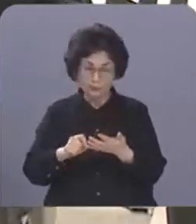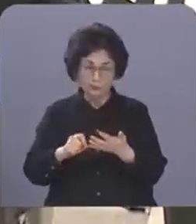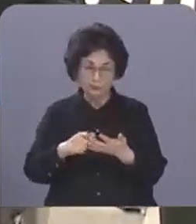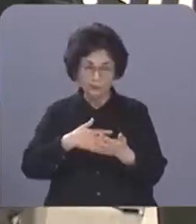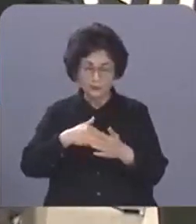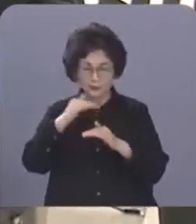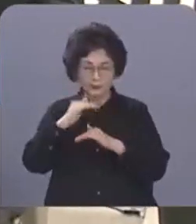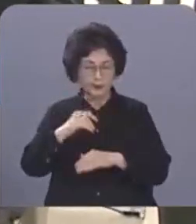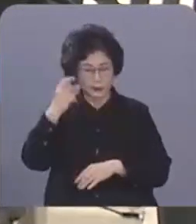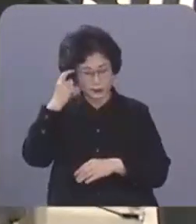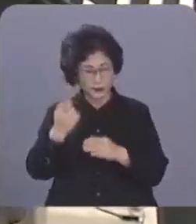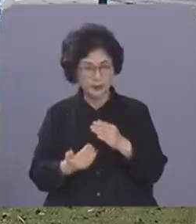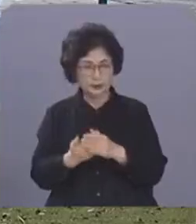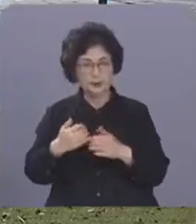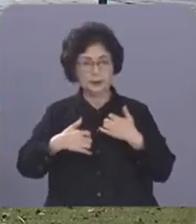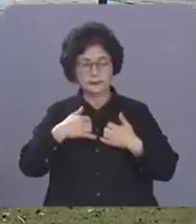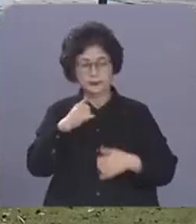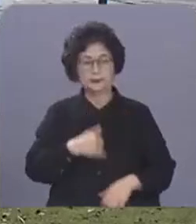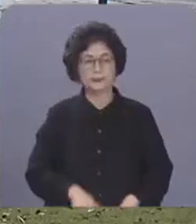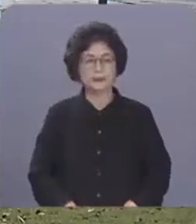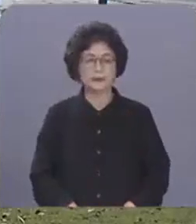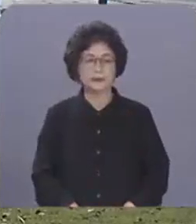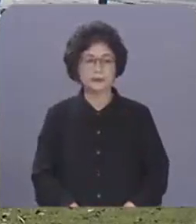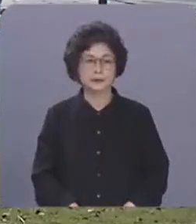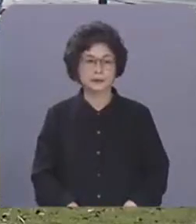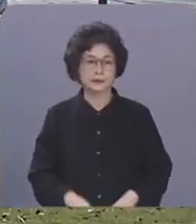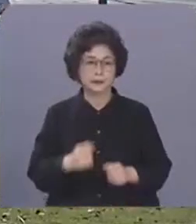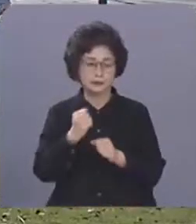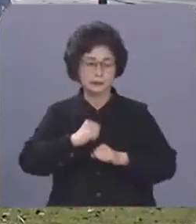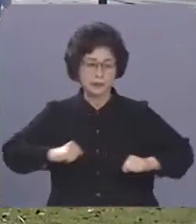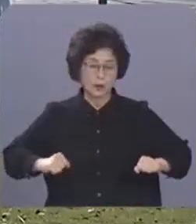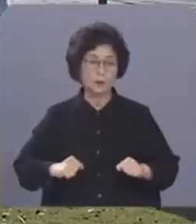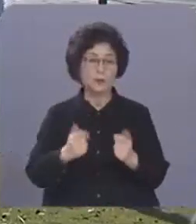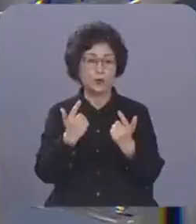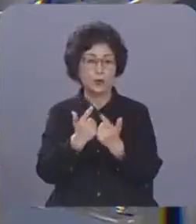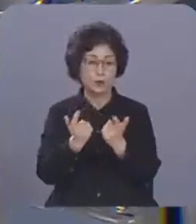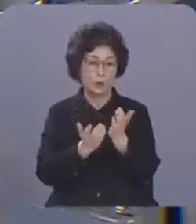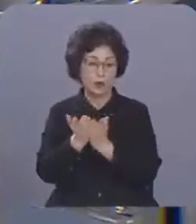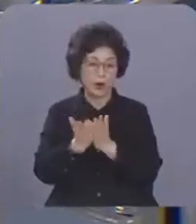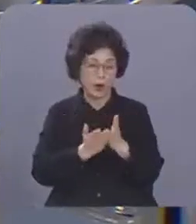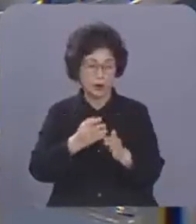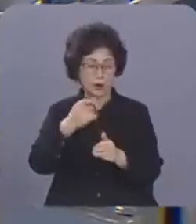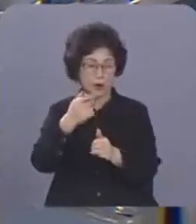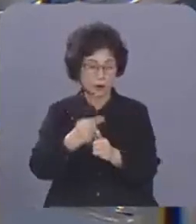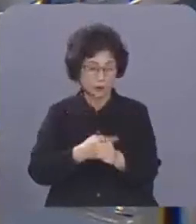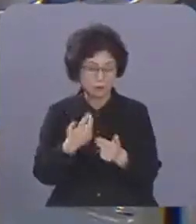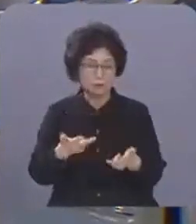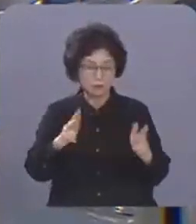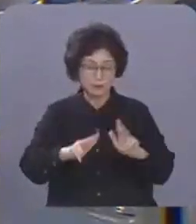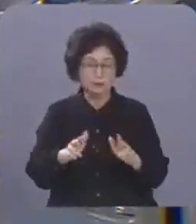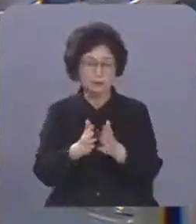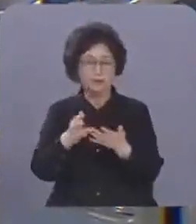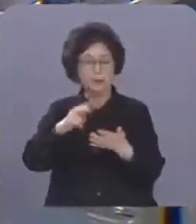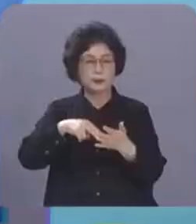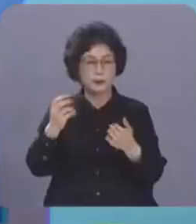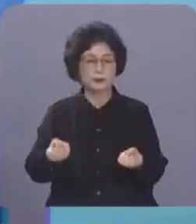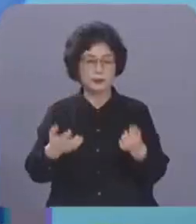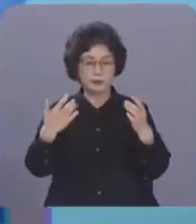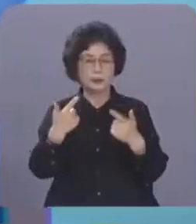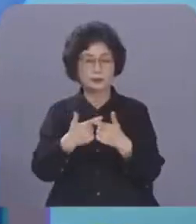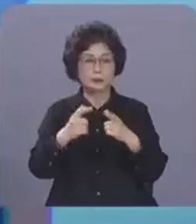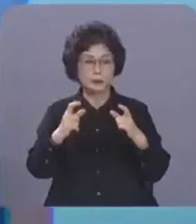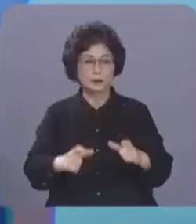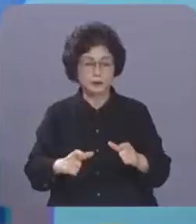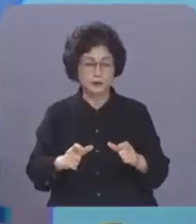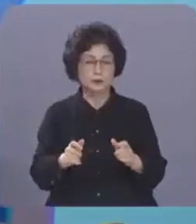떠올라가지고 재밌는 것 같아요. 드넓은 북항 친수공원을 배경으로 마련된 독서 체험 행사. 부산 출신